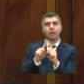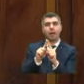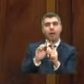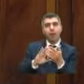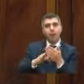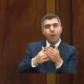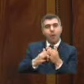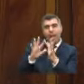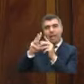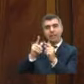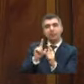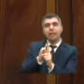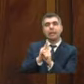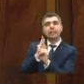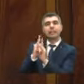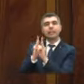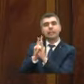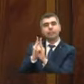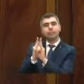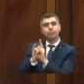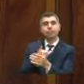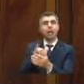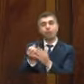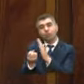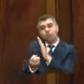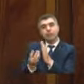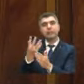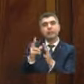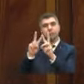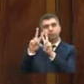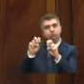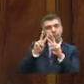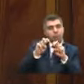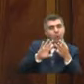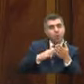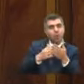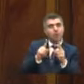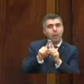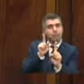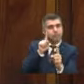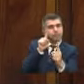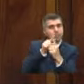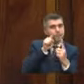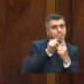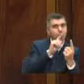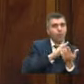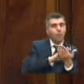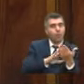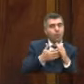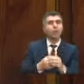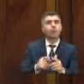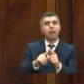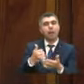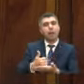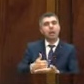ديالها اكبر لهذه الفئه الفقيره والهشه المستهدفه بطبيعه الحال، بالاضافه الى مواصله دعم